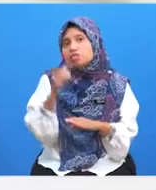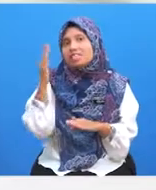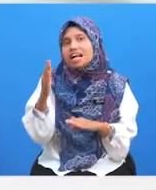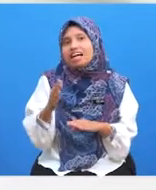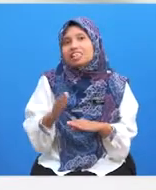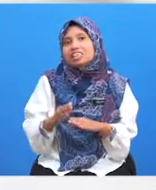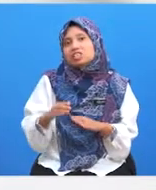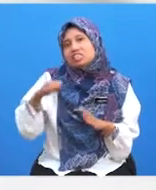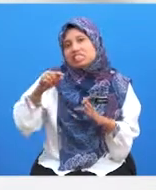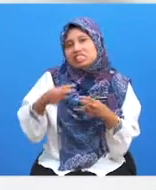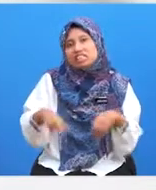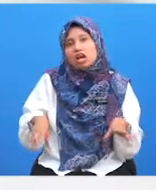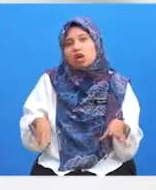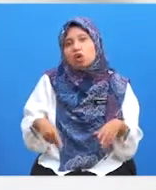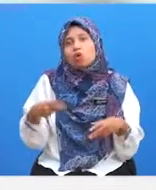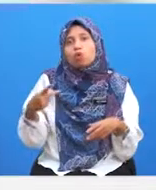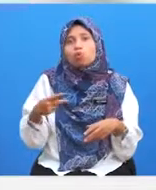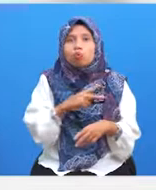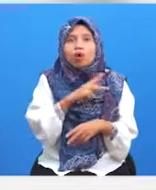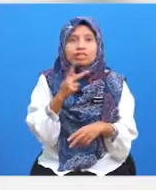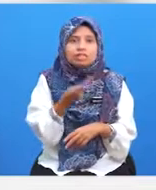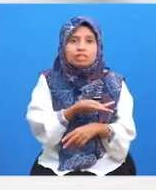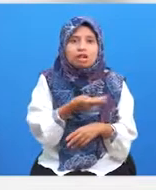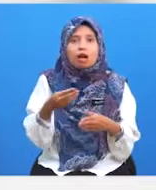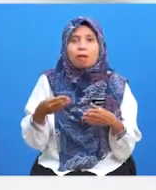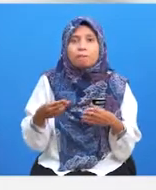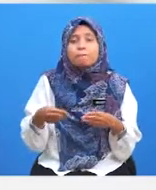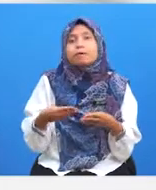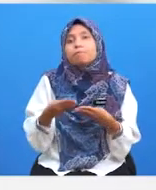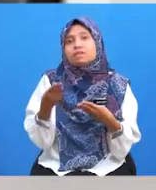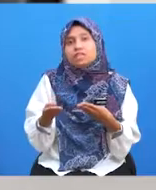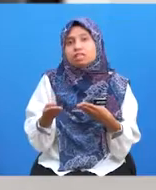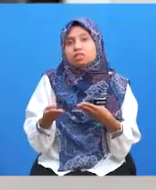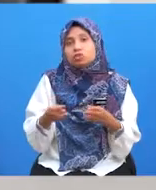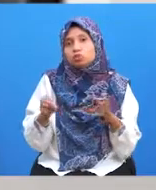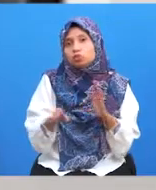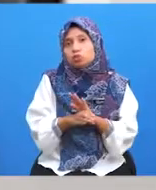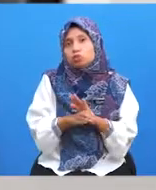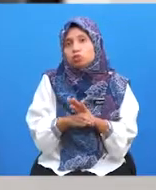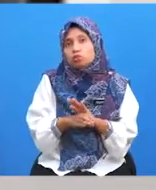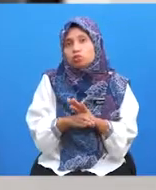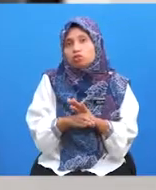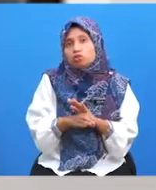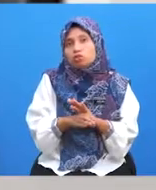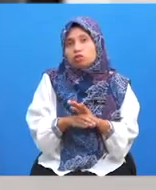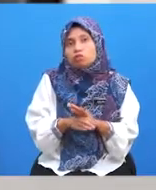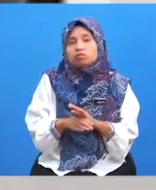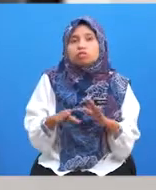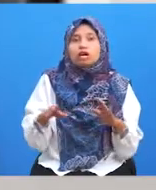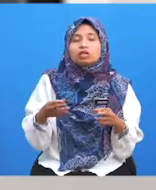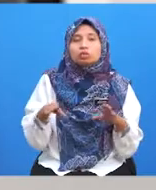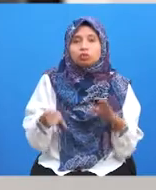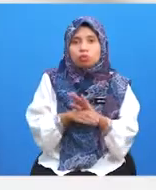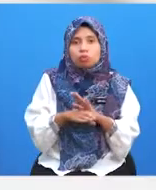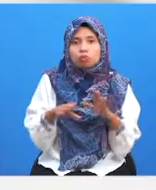kuase membeli atuh contohnya pengeluaran sektor pembuatan automobil dan